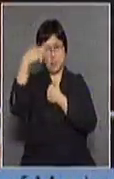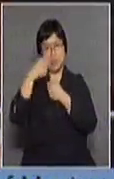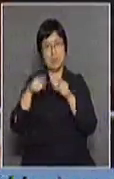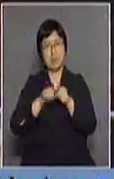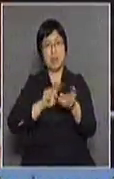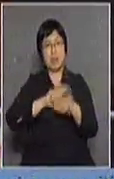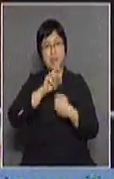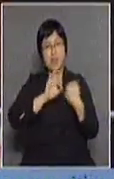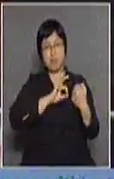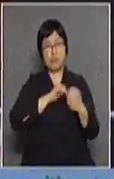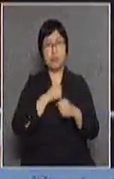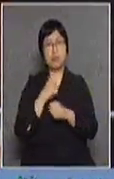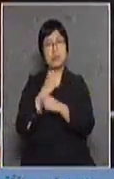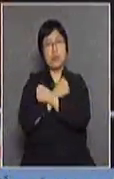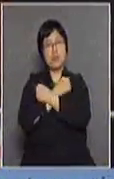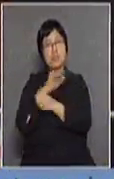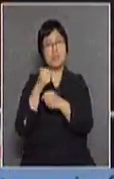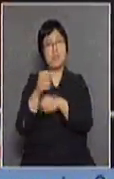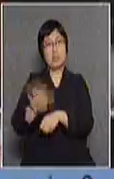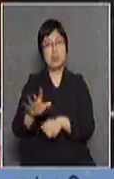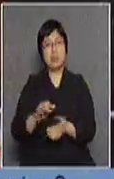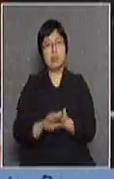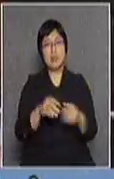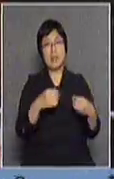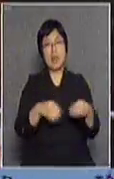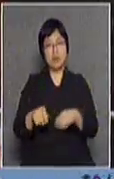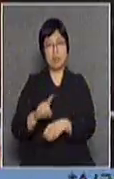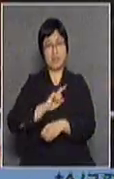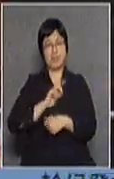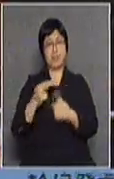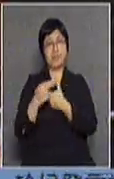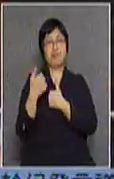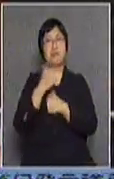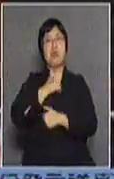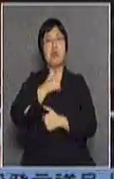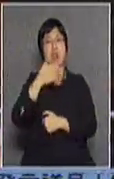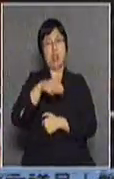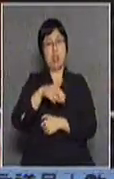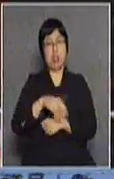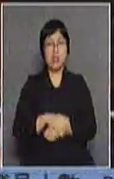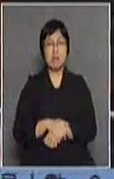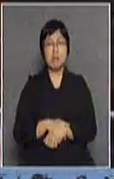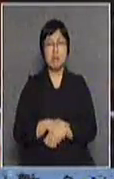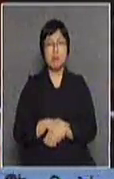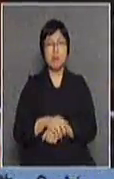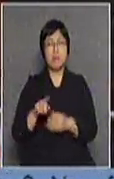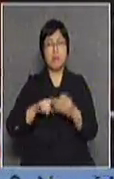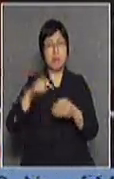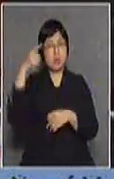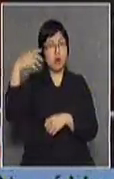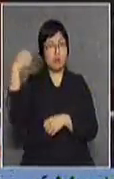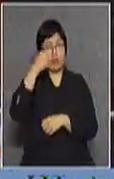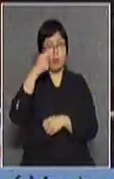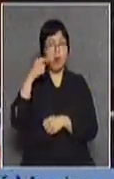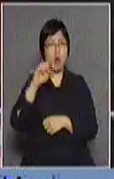以收工了，可以唞唞，只是教育和自我規管就可以了。奧巴馬在就職演說